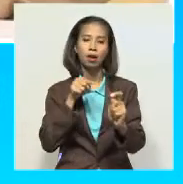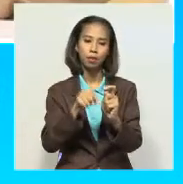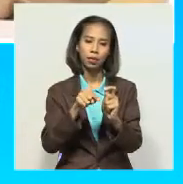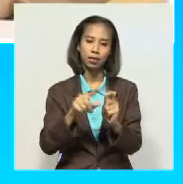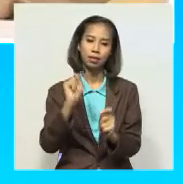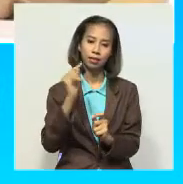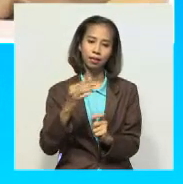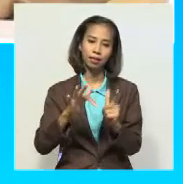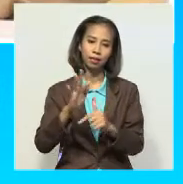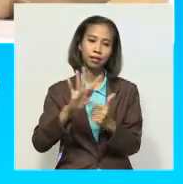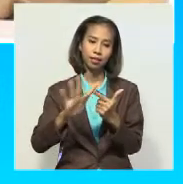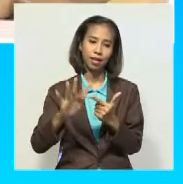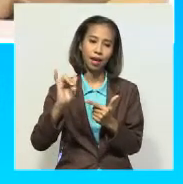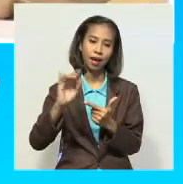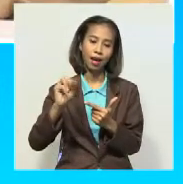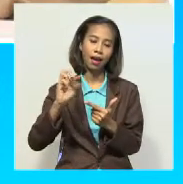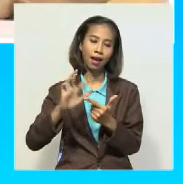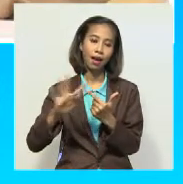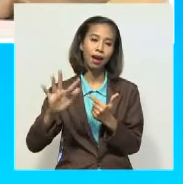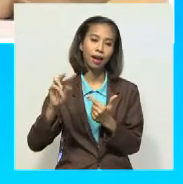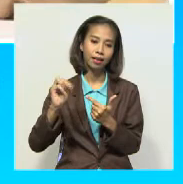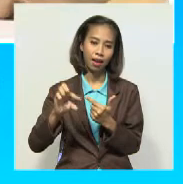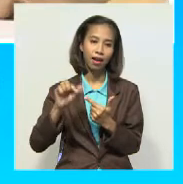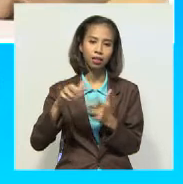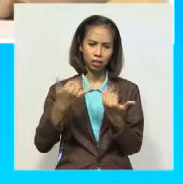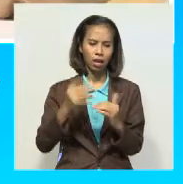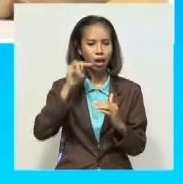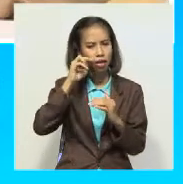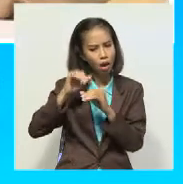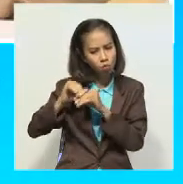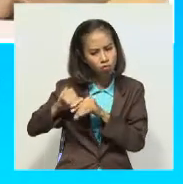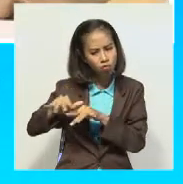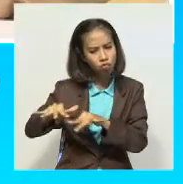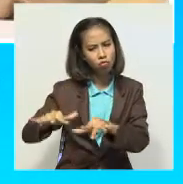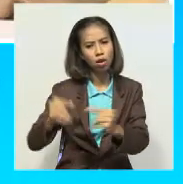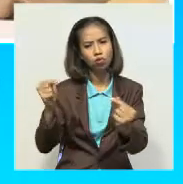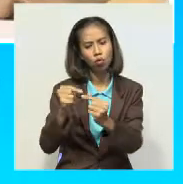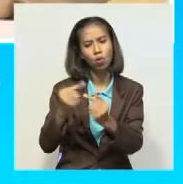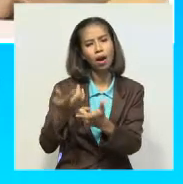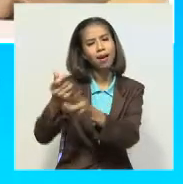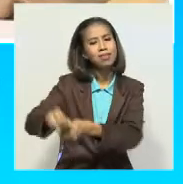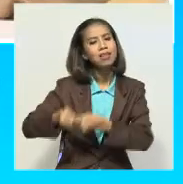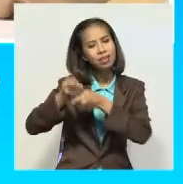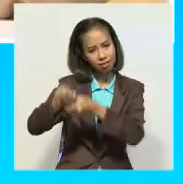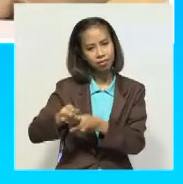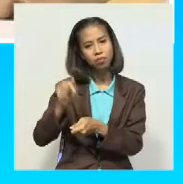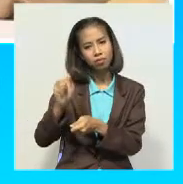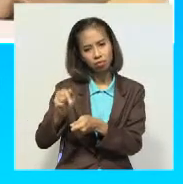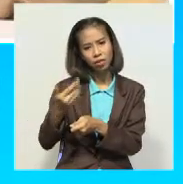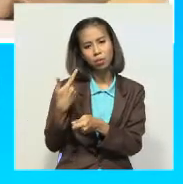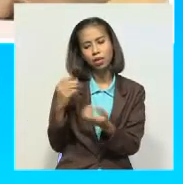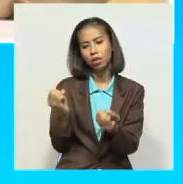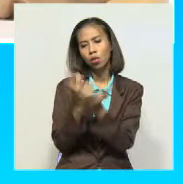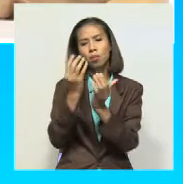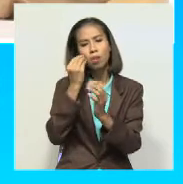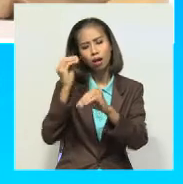ายางนะคะตอนนี้ที่น้ำเริ่มเข้าไปในเขตพื้นที่ลุ่มต่ำที่เป็นพื้นที่เกษตรก็ในหลายหมู่บ้านนะค